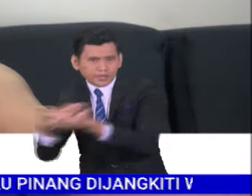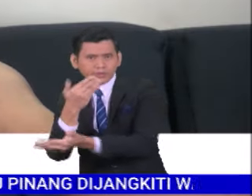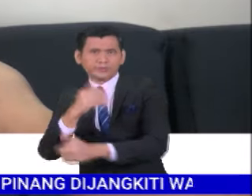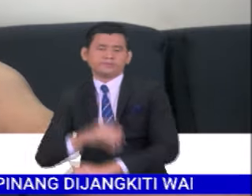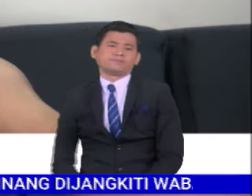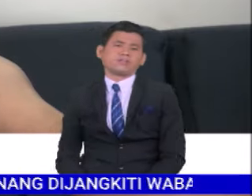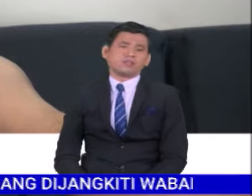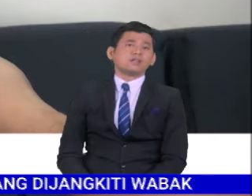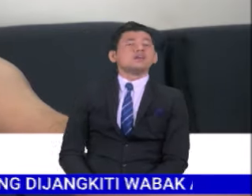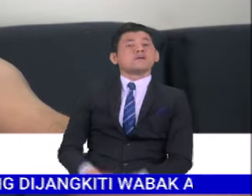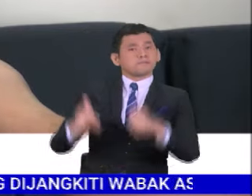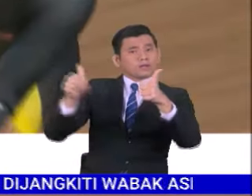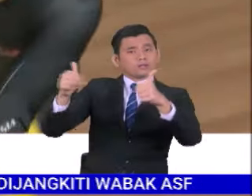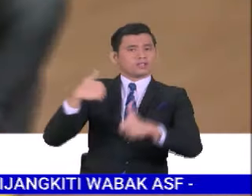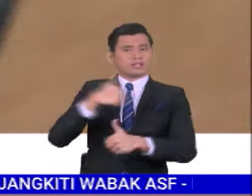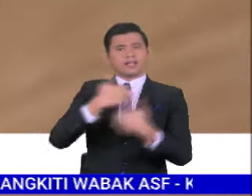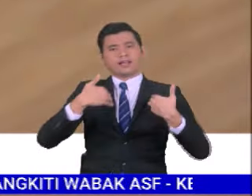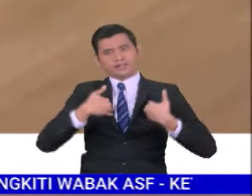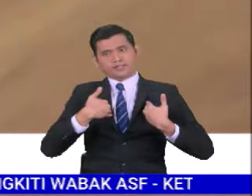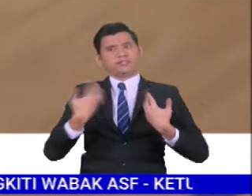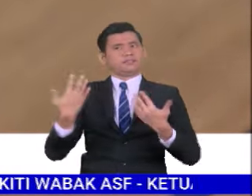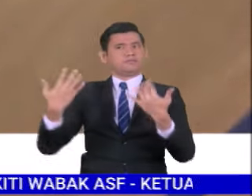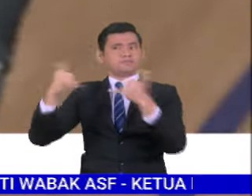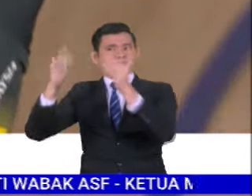Yang sekarang kita